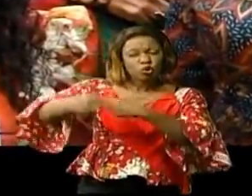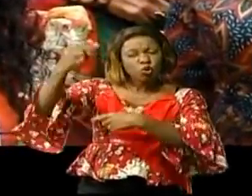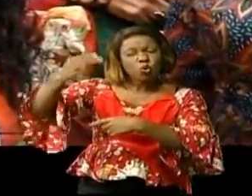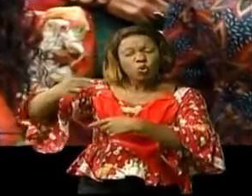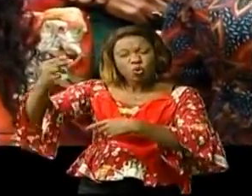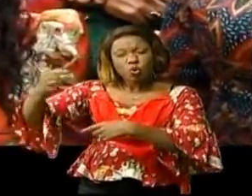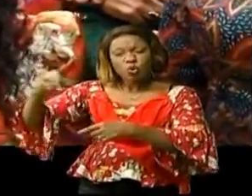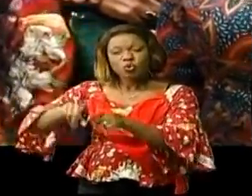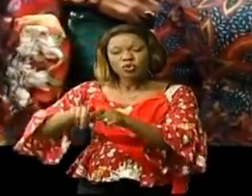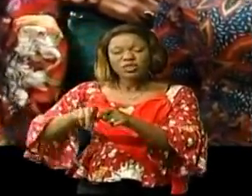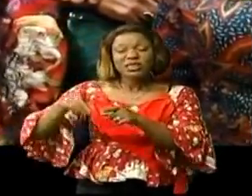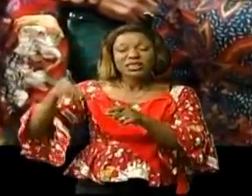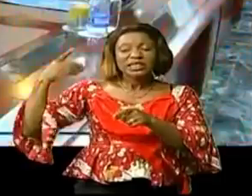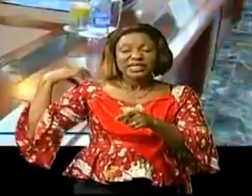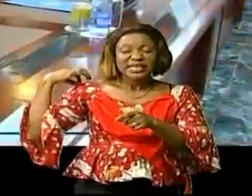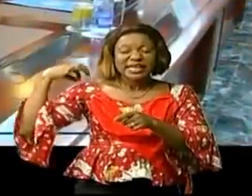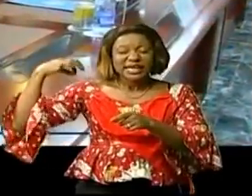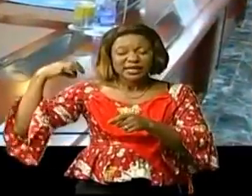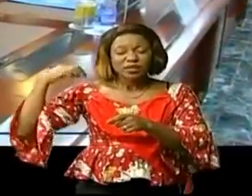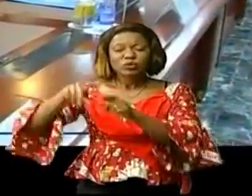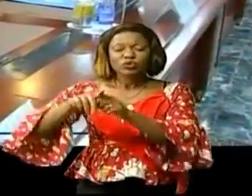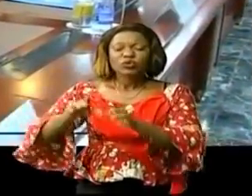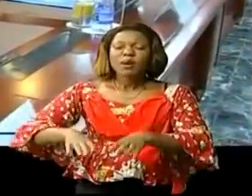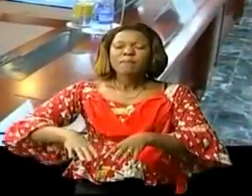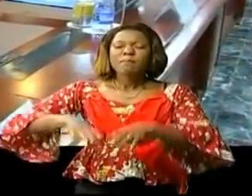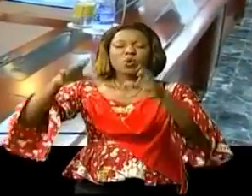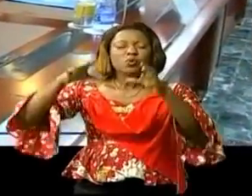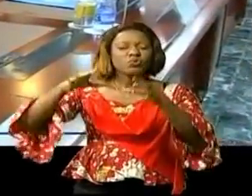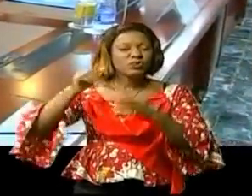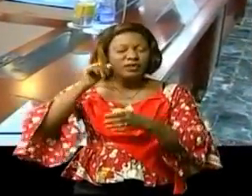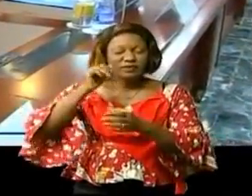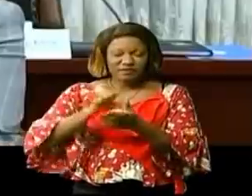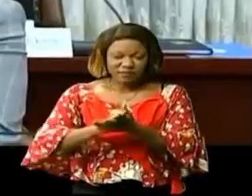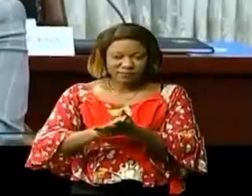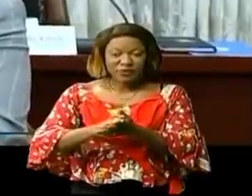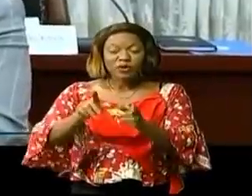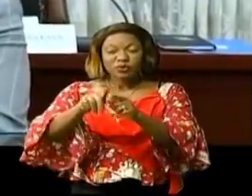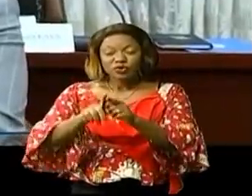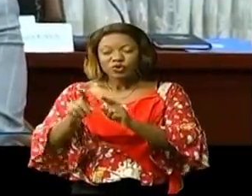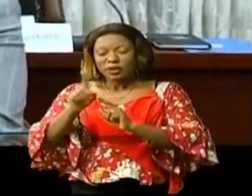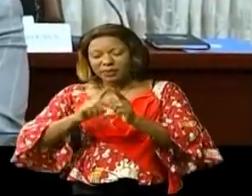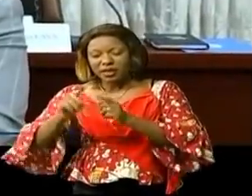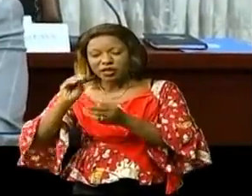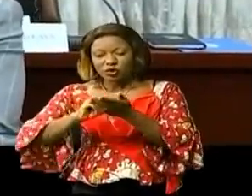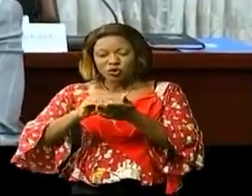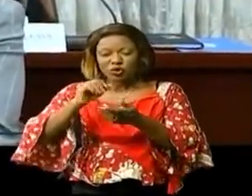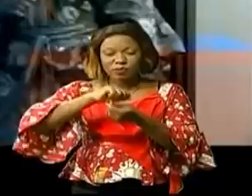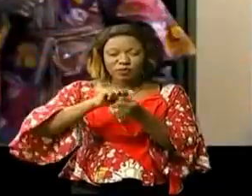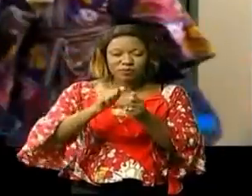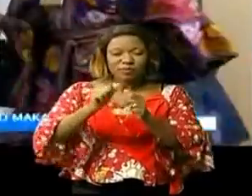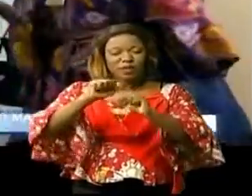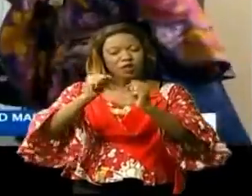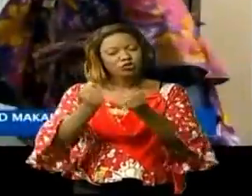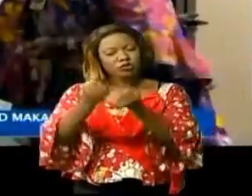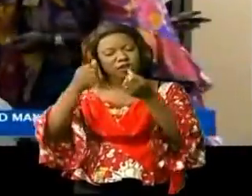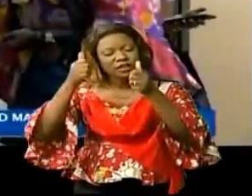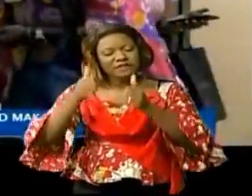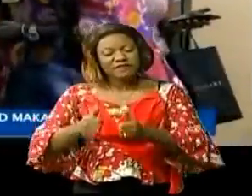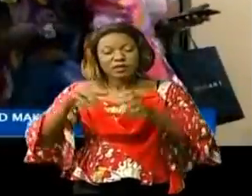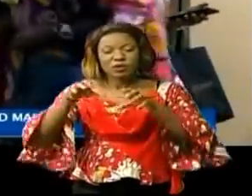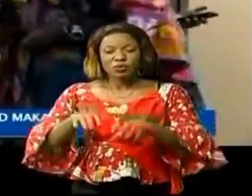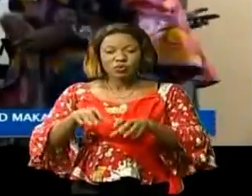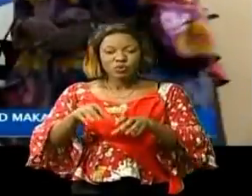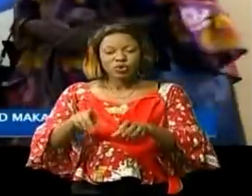nous ayons plus de femmes. De nombreuses autres questions touchant notamment au social du Congolais ont été abordées dans ce cadre